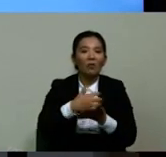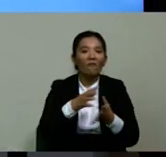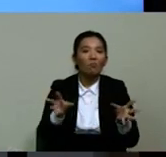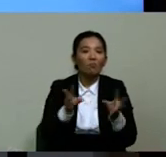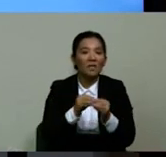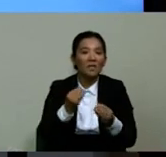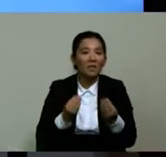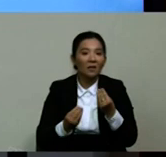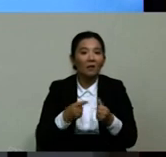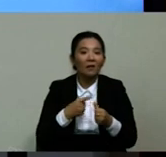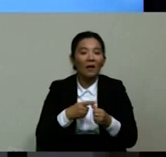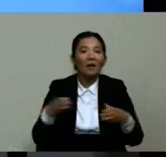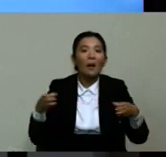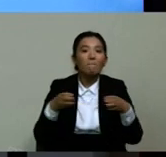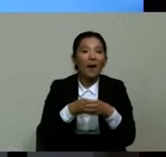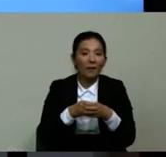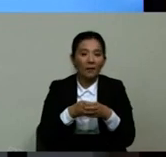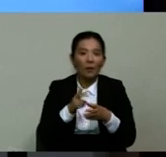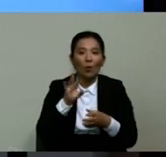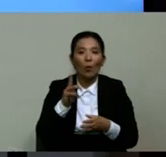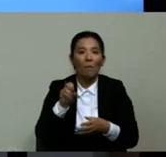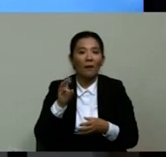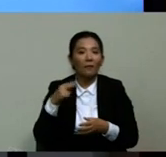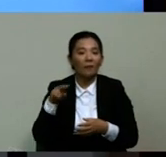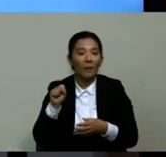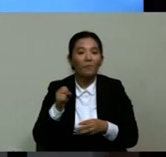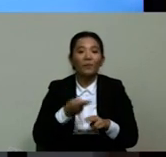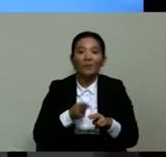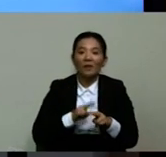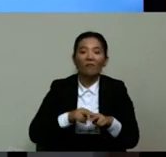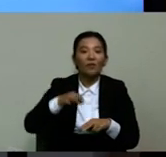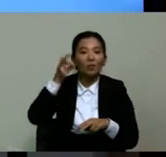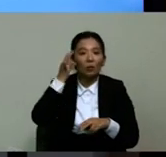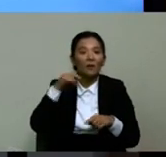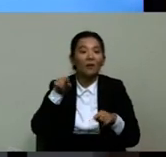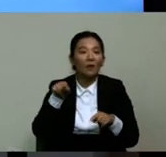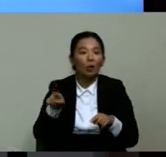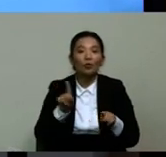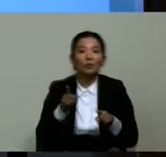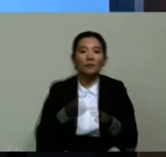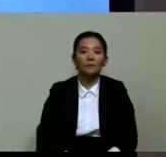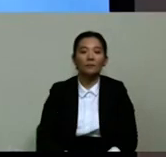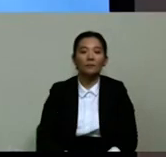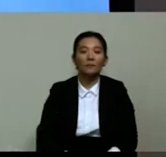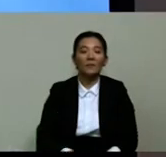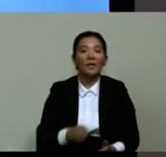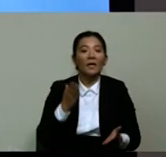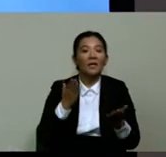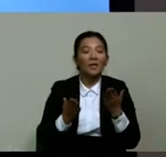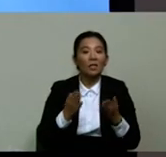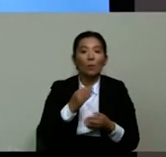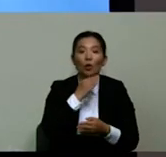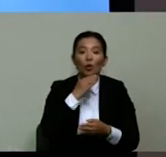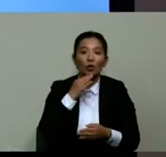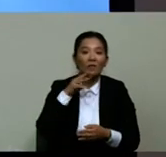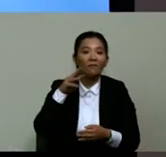для игры – команда. Вот мы с вами вспомнили, да, что такое множество. Если множество